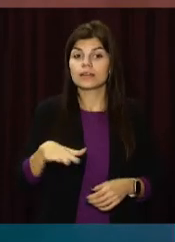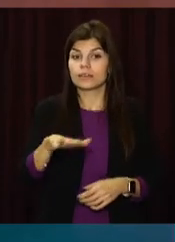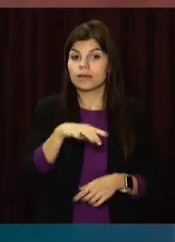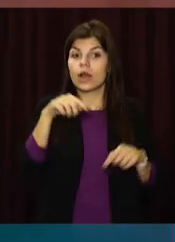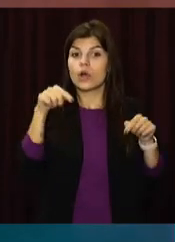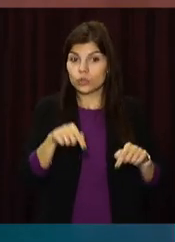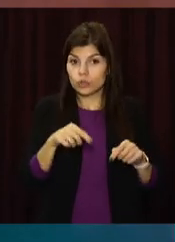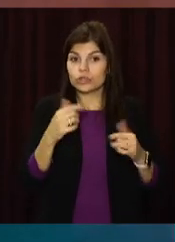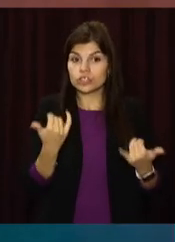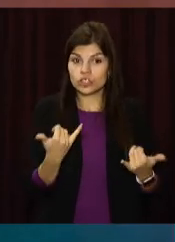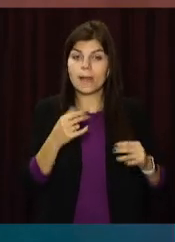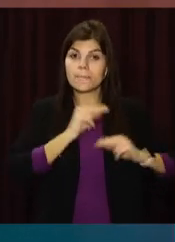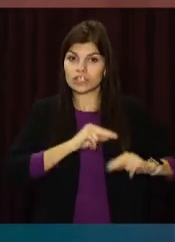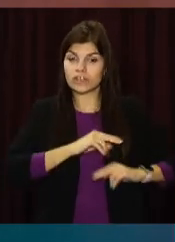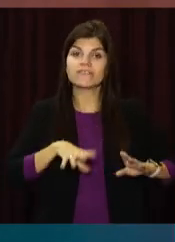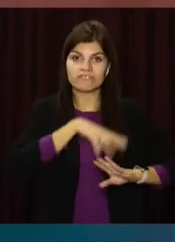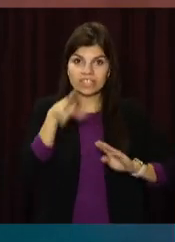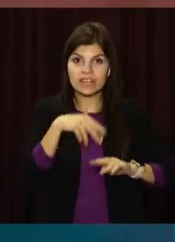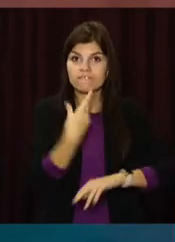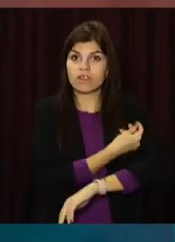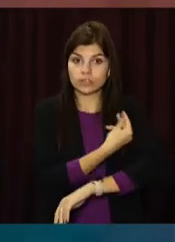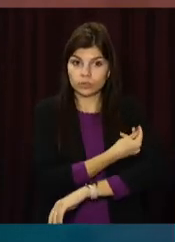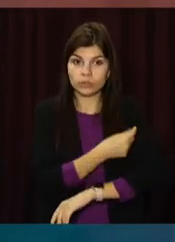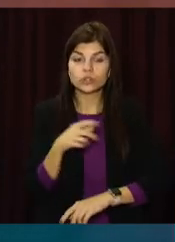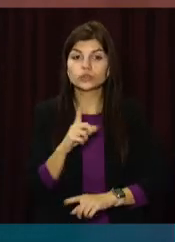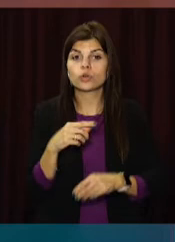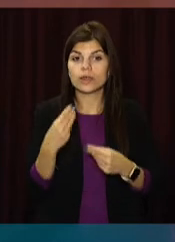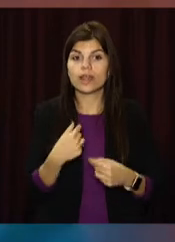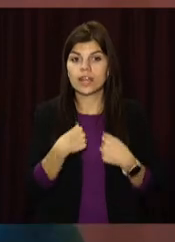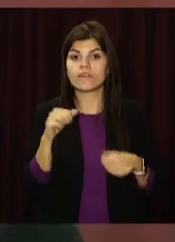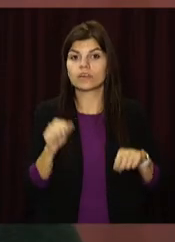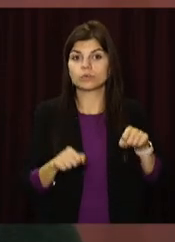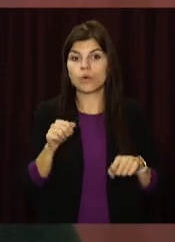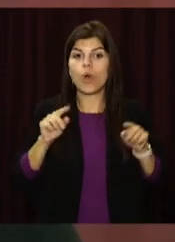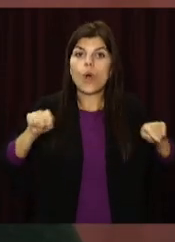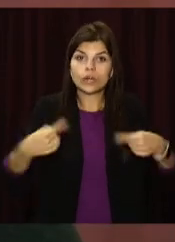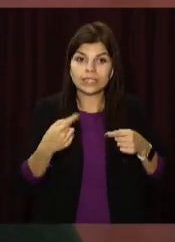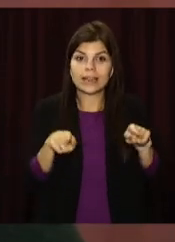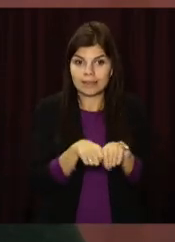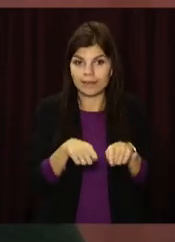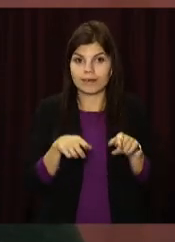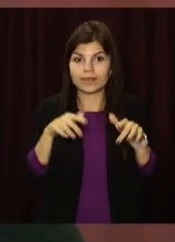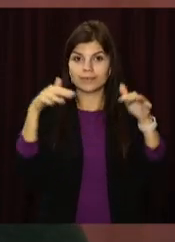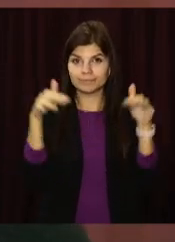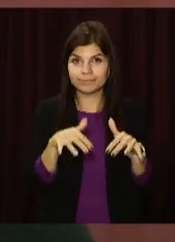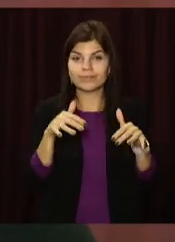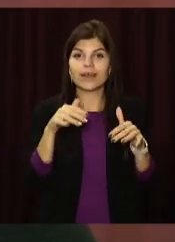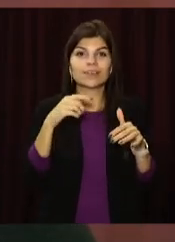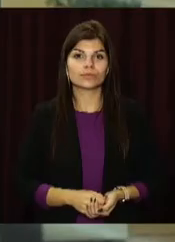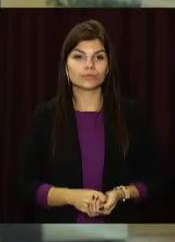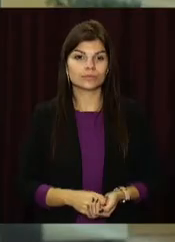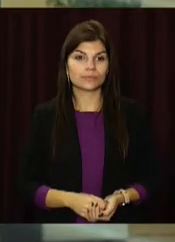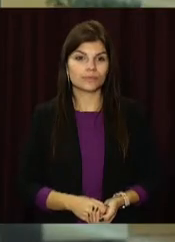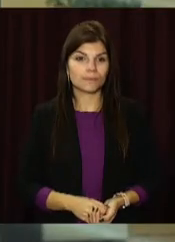повністю вакцинований склад працівників, що також дає нам змогу організовувати такі заходи в період карантинних